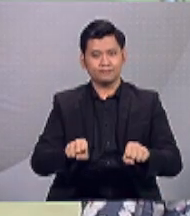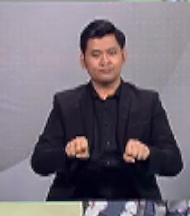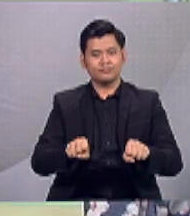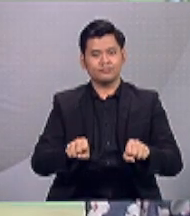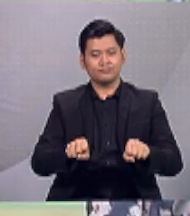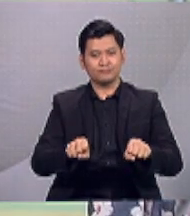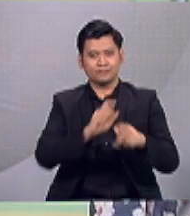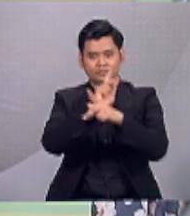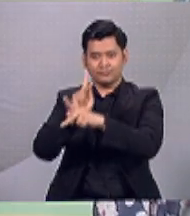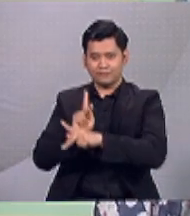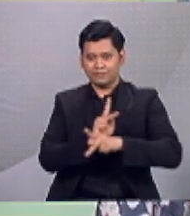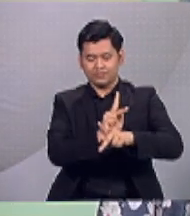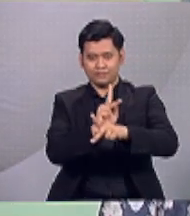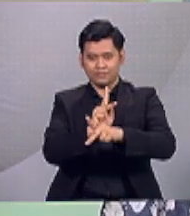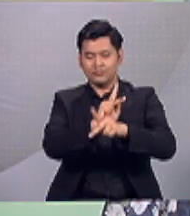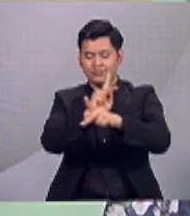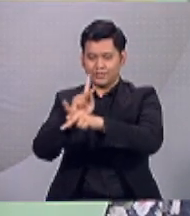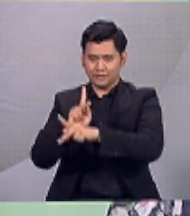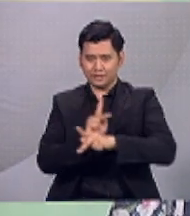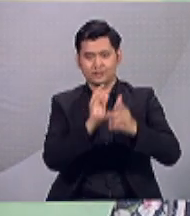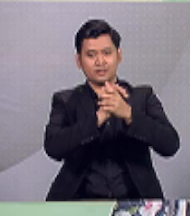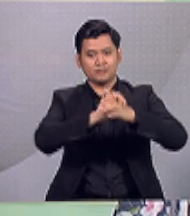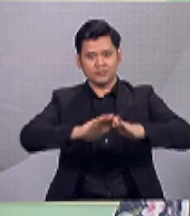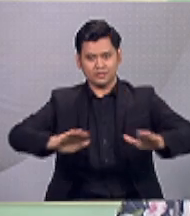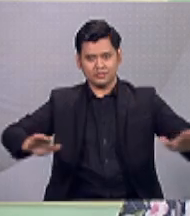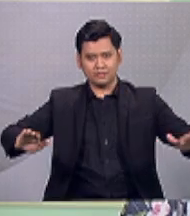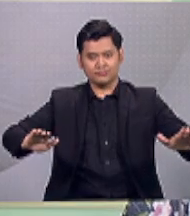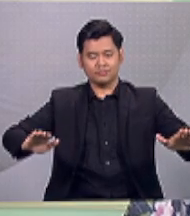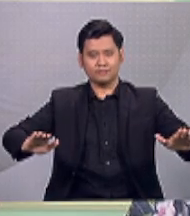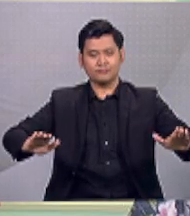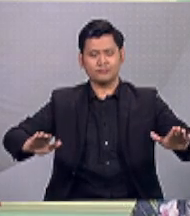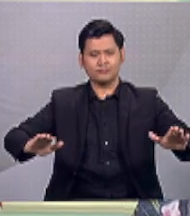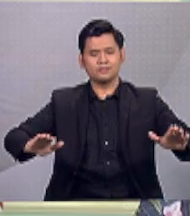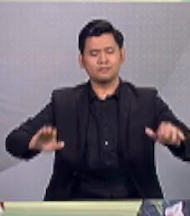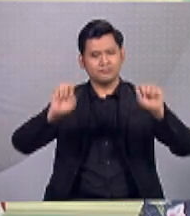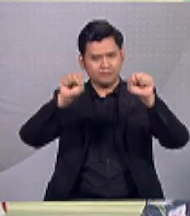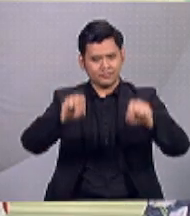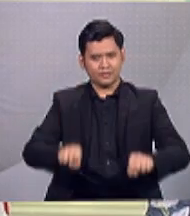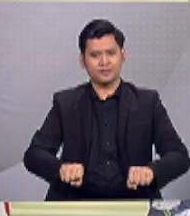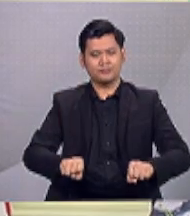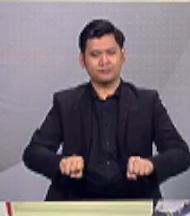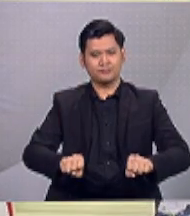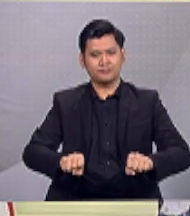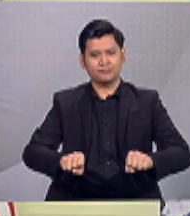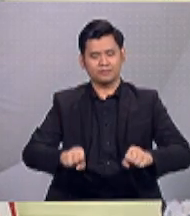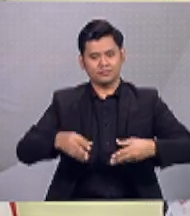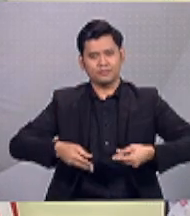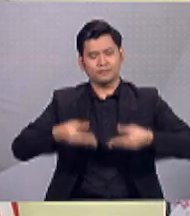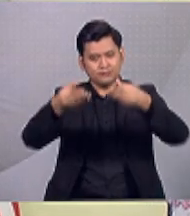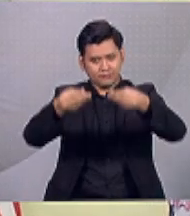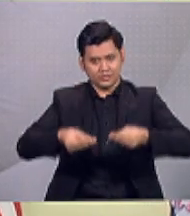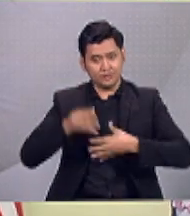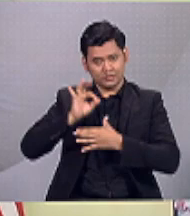bersiaga, kedaulatan terjaga, ia pastinya dapat menyemarakkan semangat